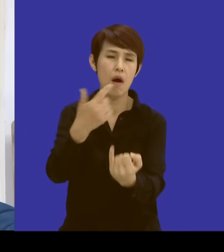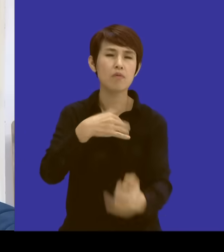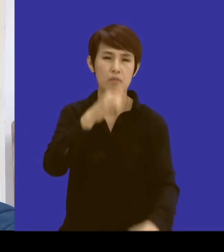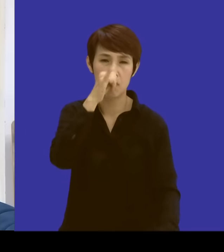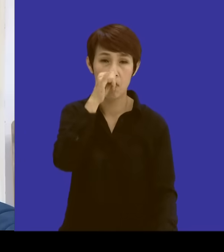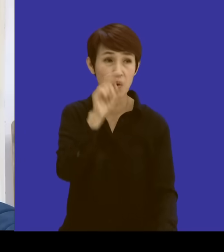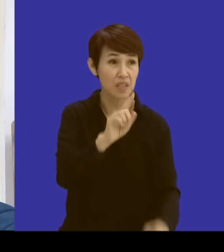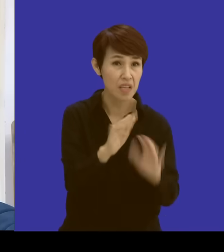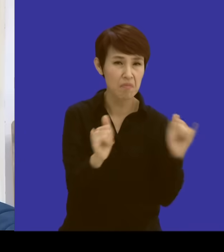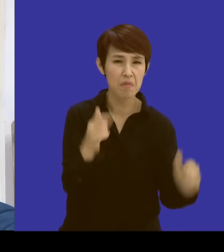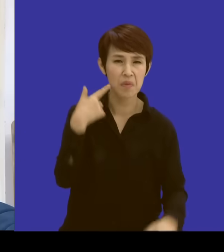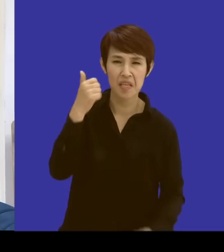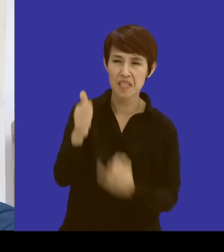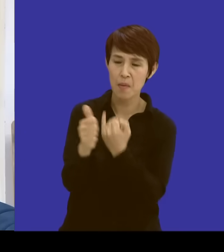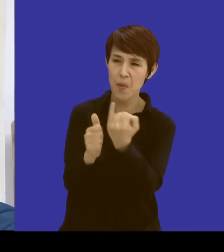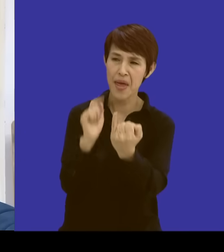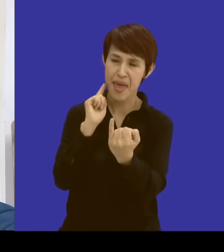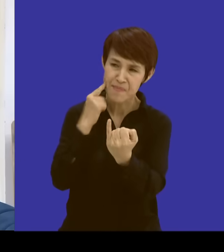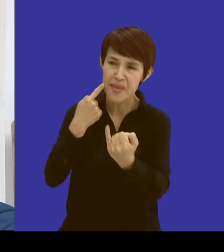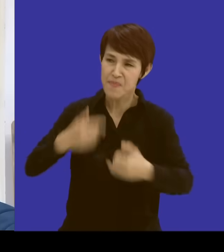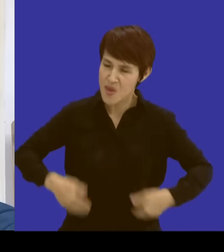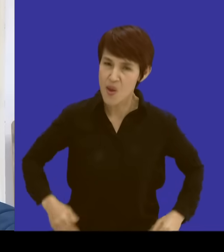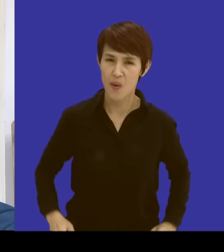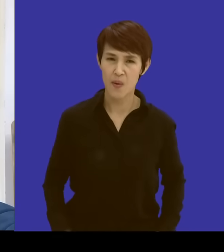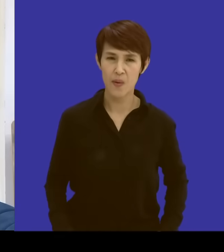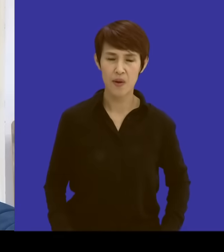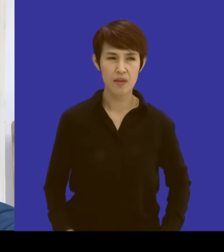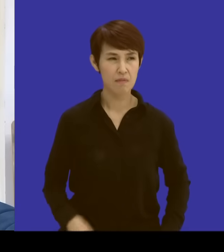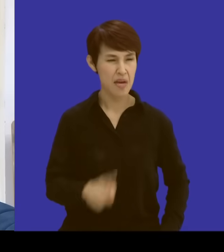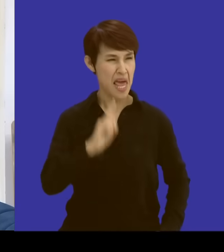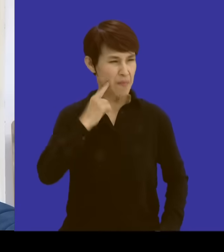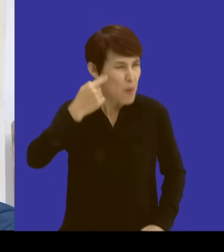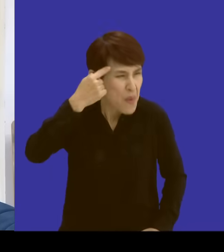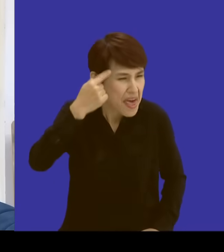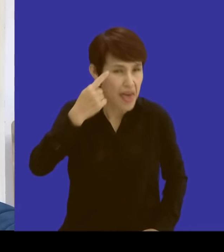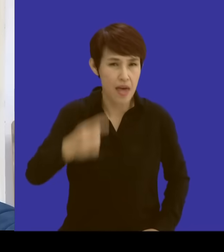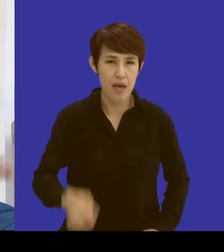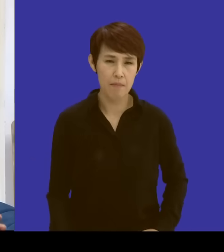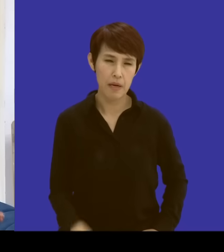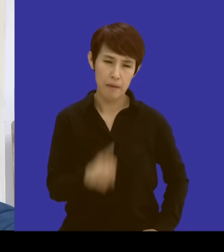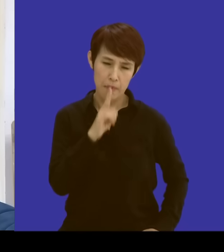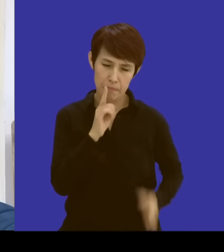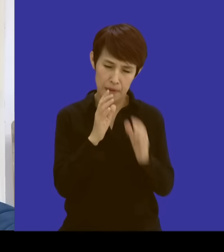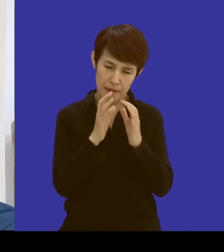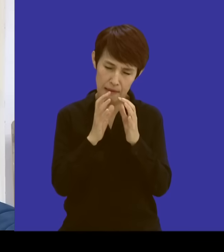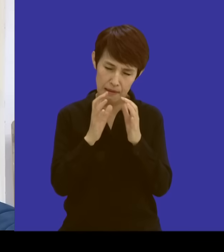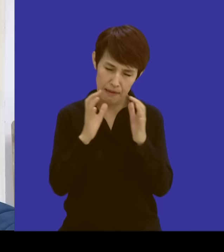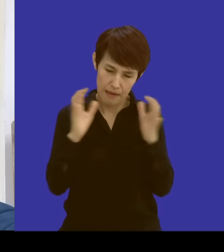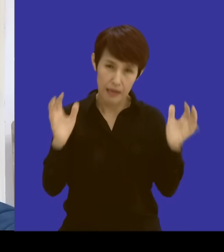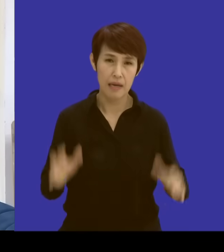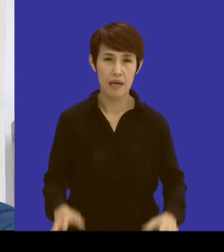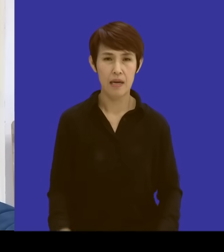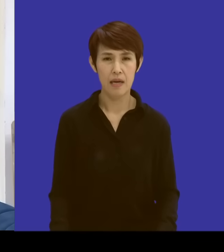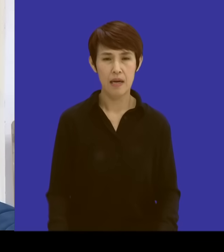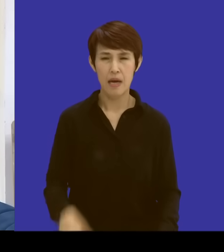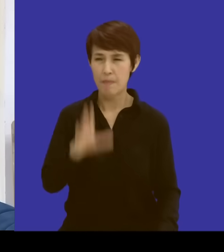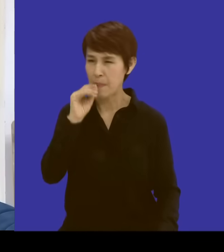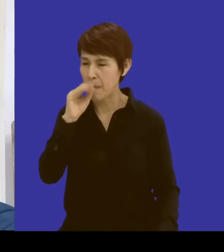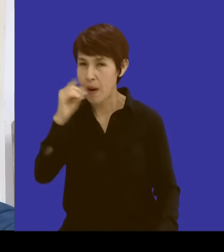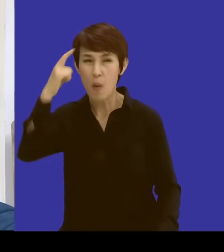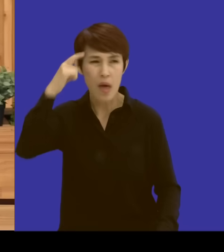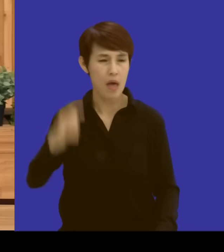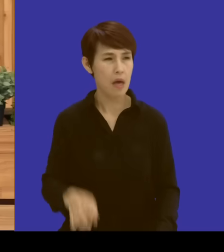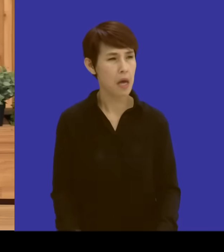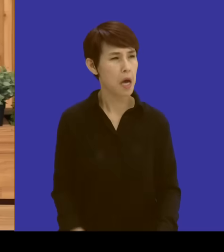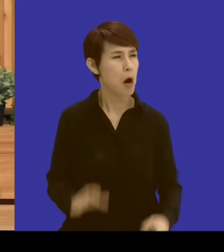분은 뭐 사모가 잘 예쁘게 해야 된다. 또 왜 이렇게 예쁘게 했냐. 그렇죠. 뭐 말이 왜 이렇게 왜 말이 많냐. 왜 이렇게